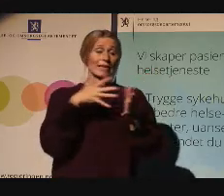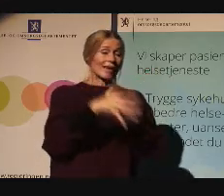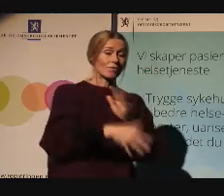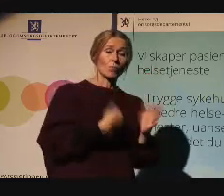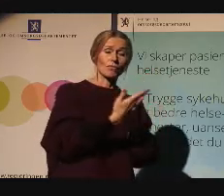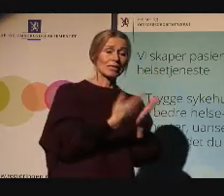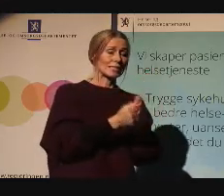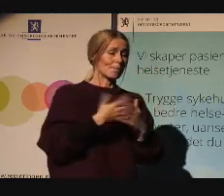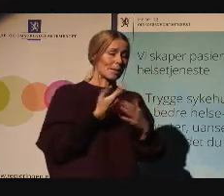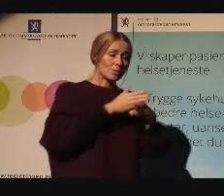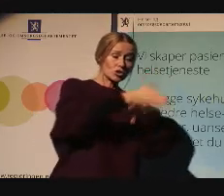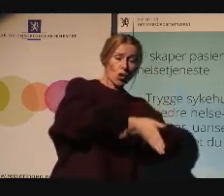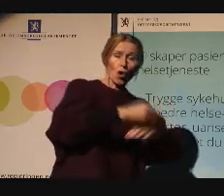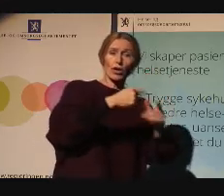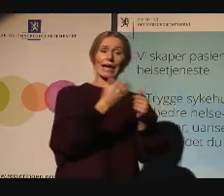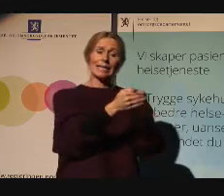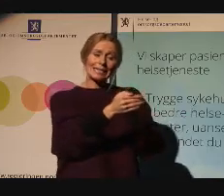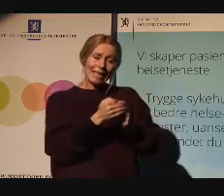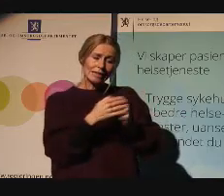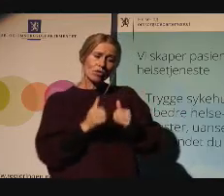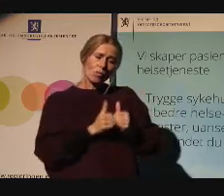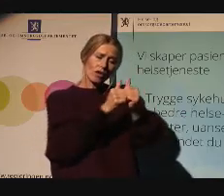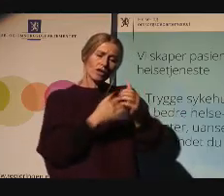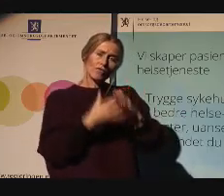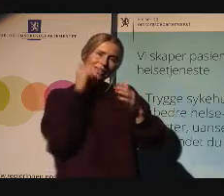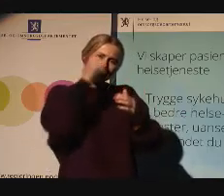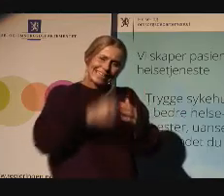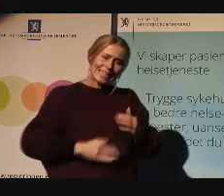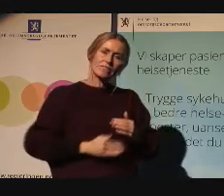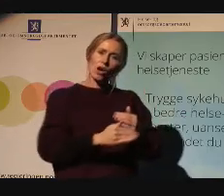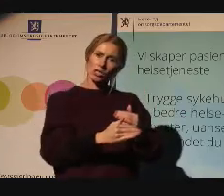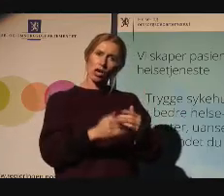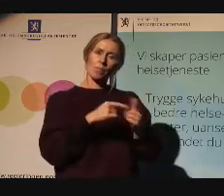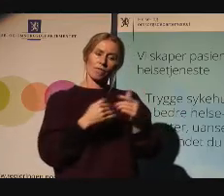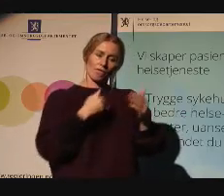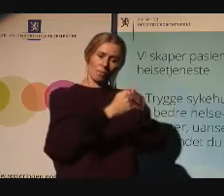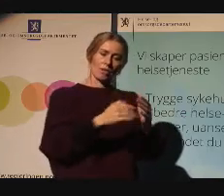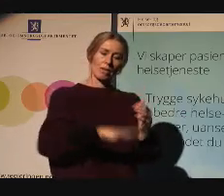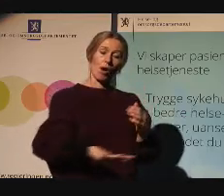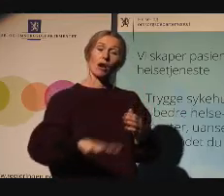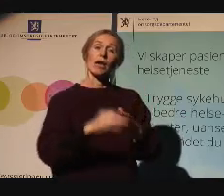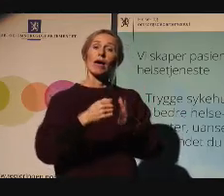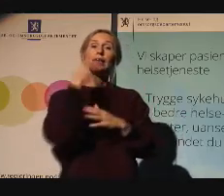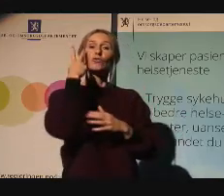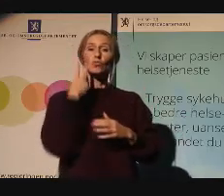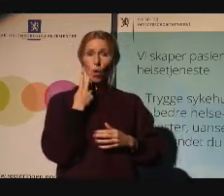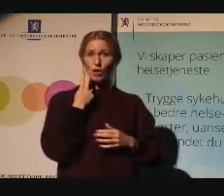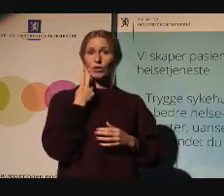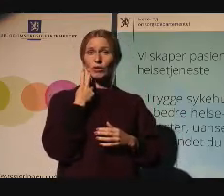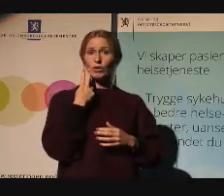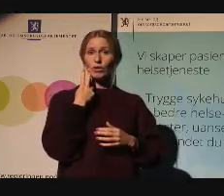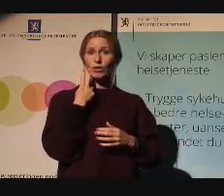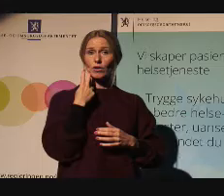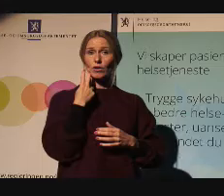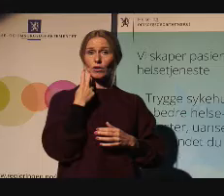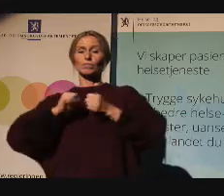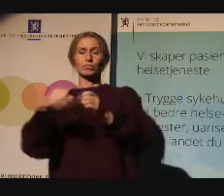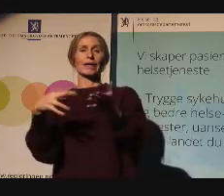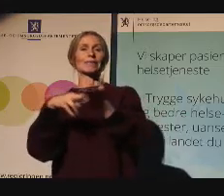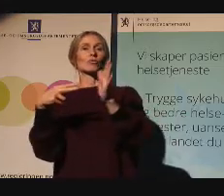tett oppfølging fra tidlig svangerskapet og frem til barnet fyller 2 år. Vi har også satt i gang et prosjekt i